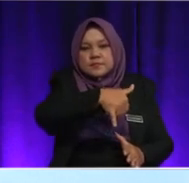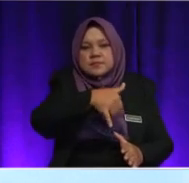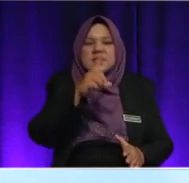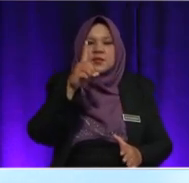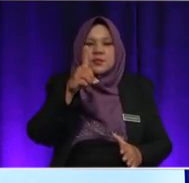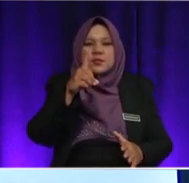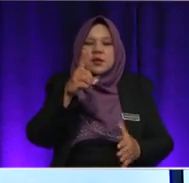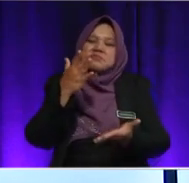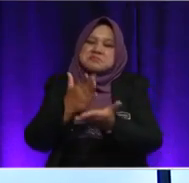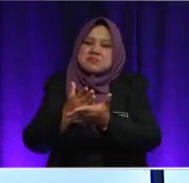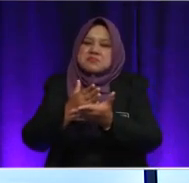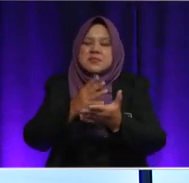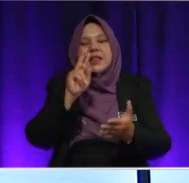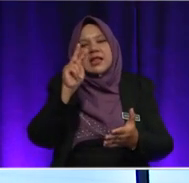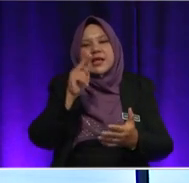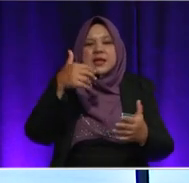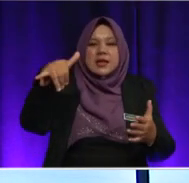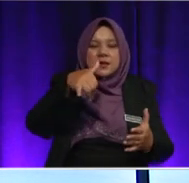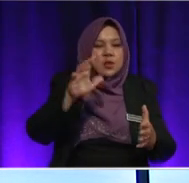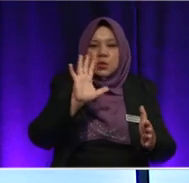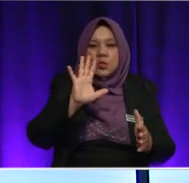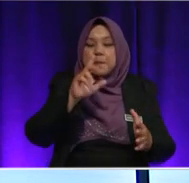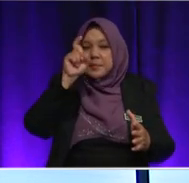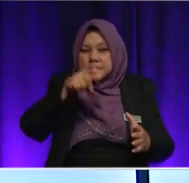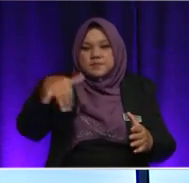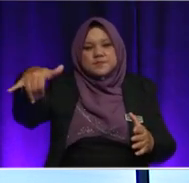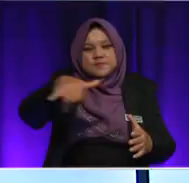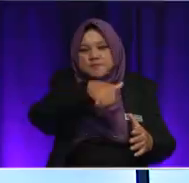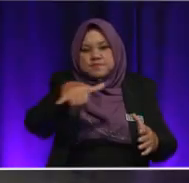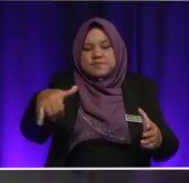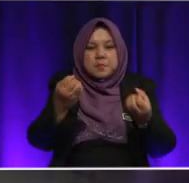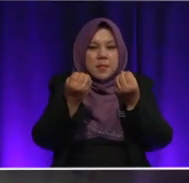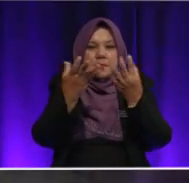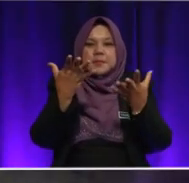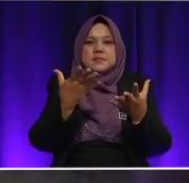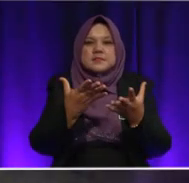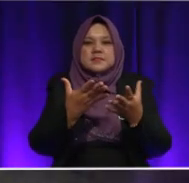satu kemudian satu kosong terus sekaligus banyak-banyak Aduh